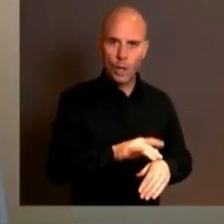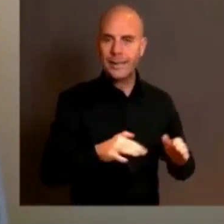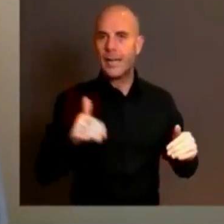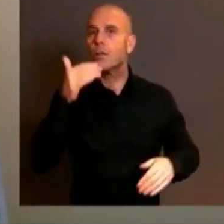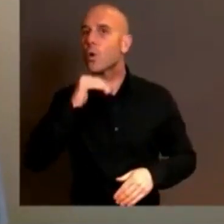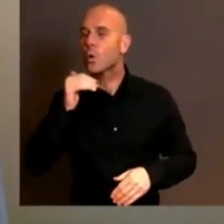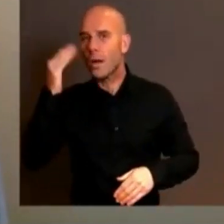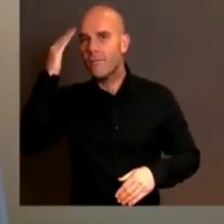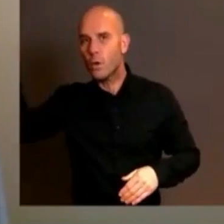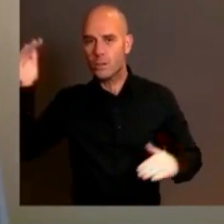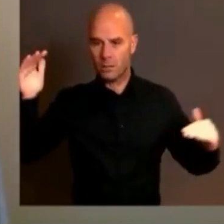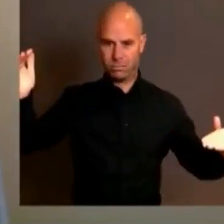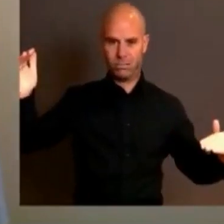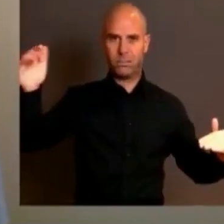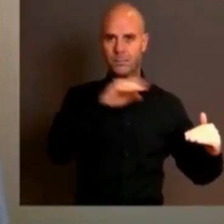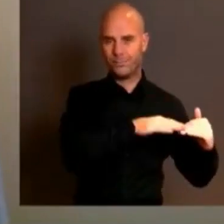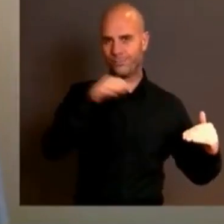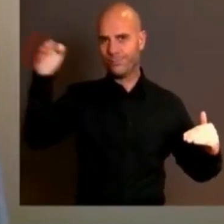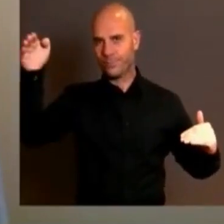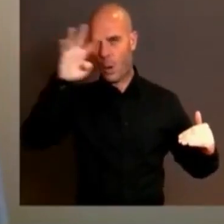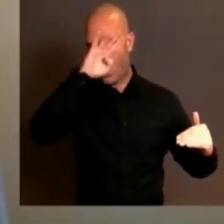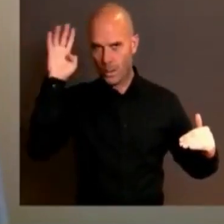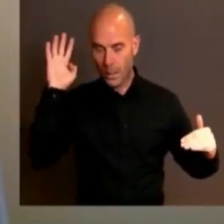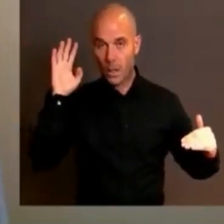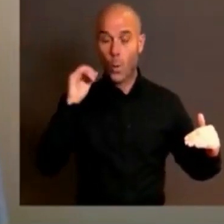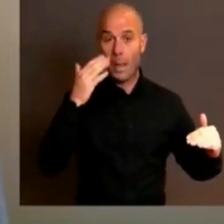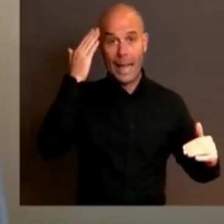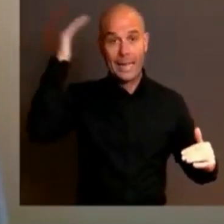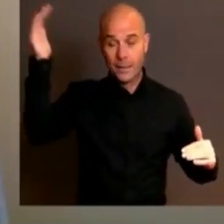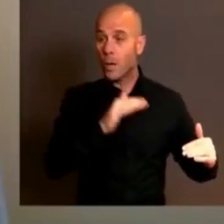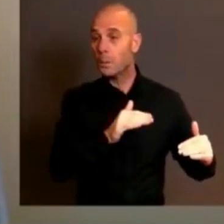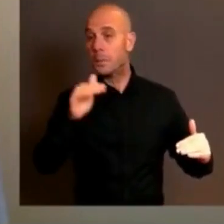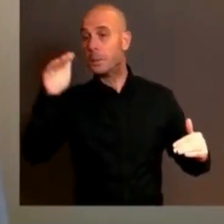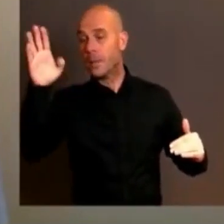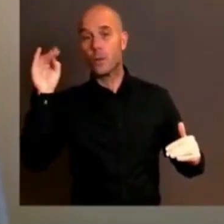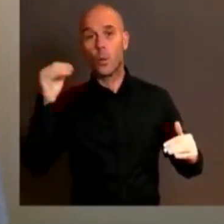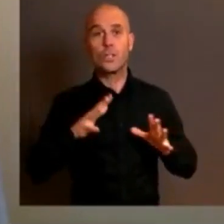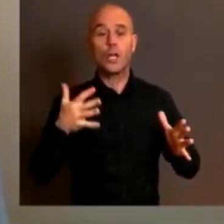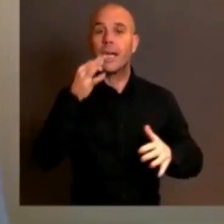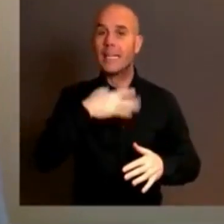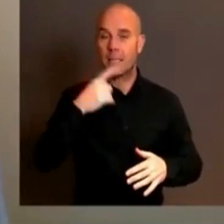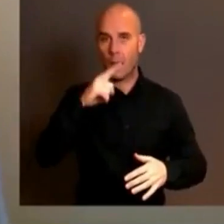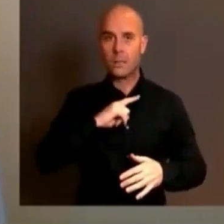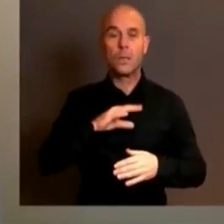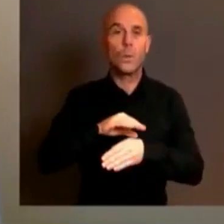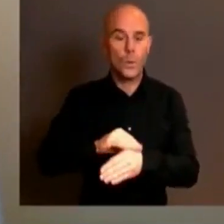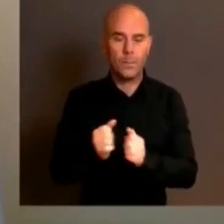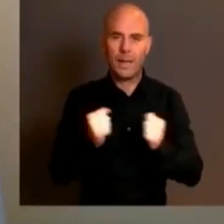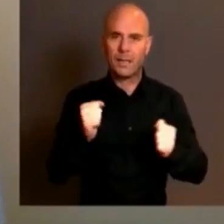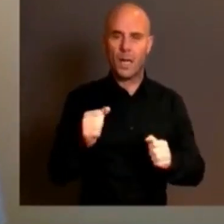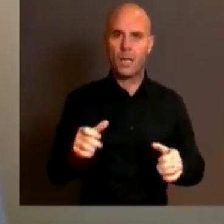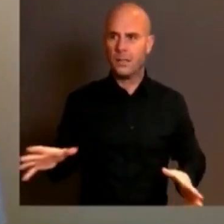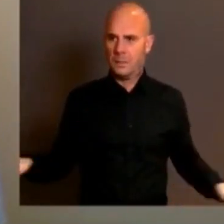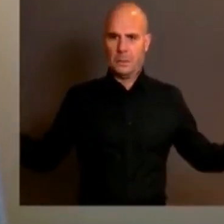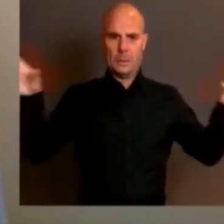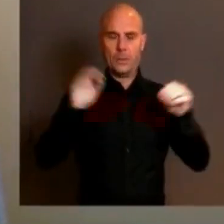tonåren och blir vuxen. Och det är ju så förstås att ju äldre man blir, ju större risk är det att man blir sjuk. Men det är ju fortfarande så att det är väldigt, väldigt sällsynt på